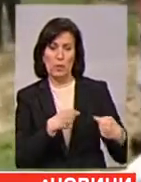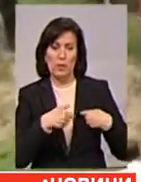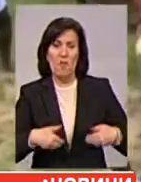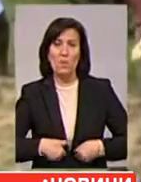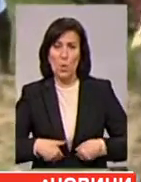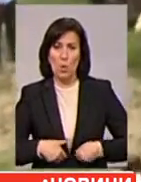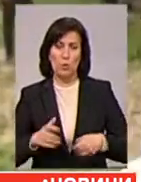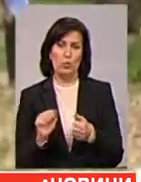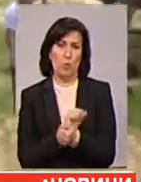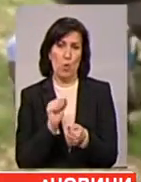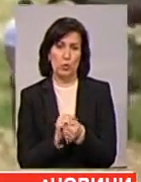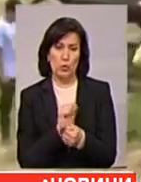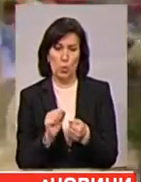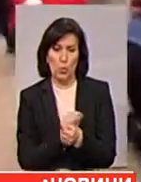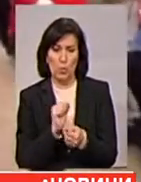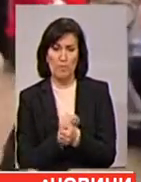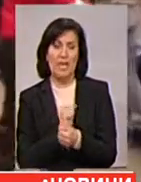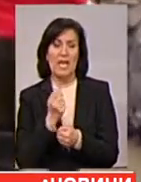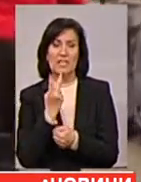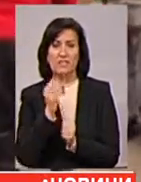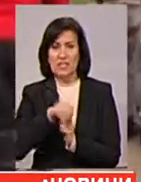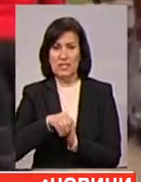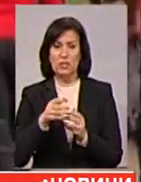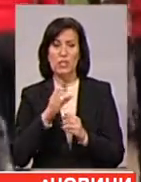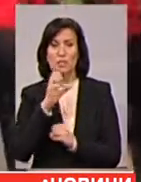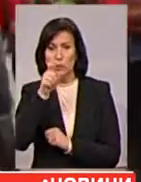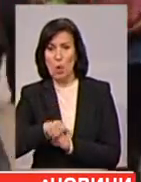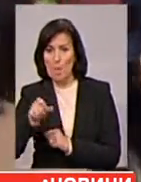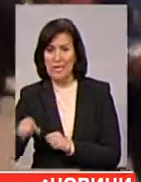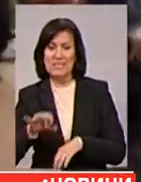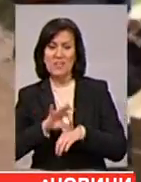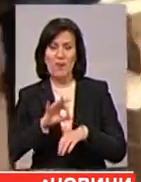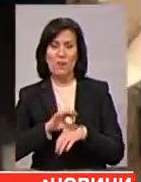голоду через посуху. Крім того, близько 2000 сомалійців хворіють на холеру.